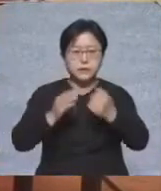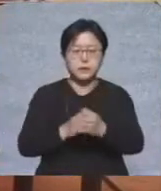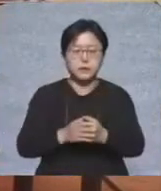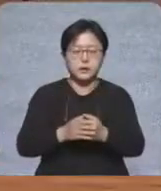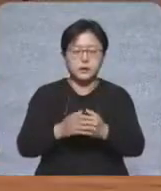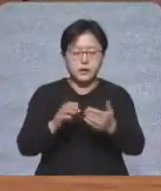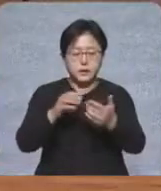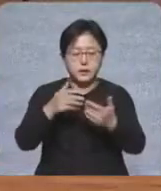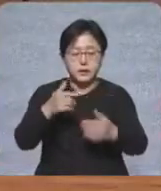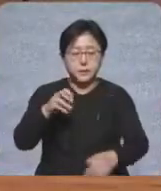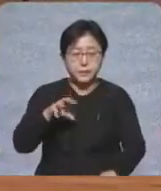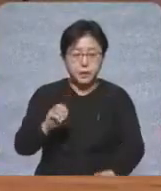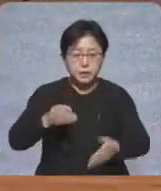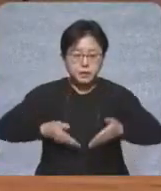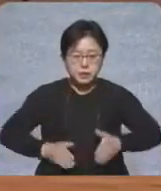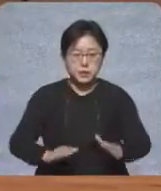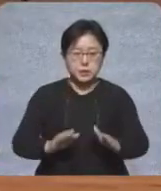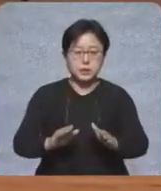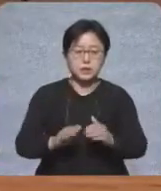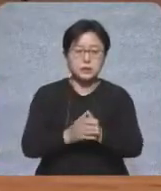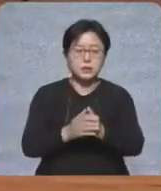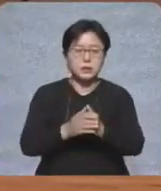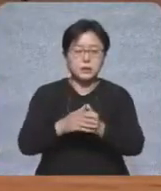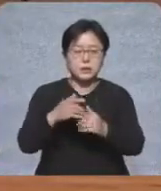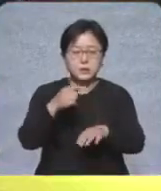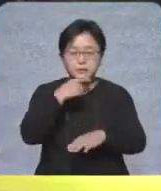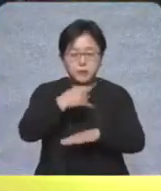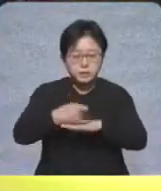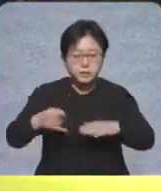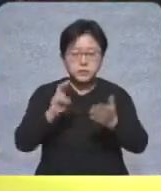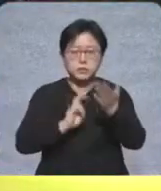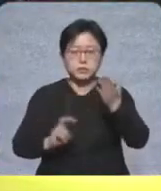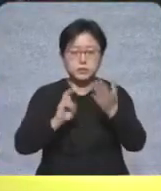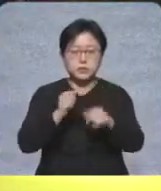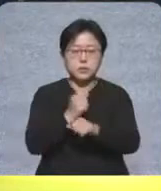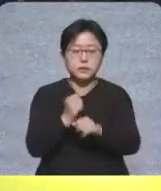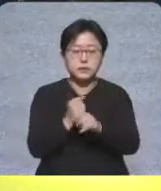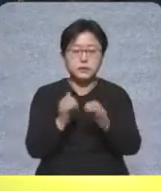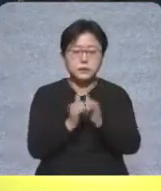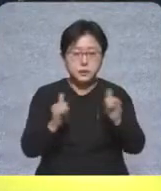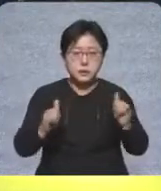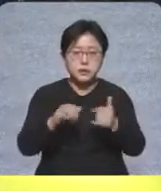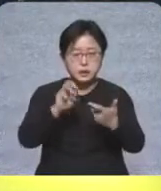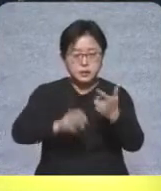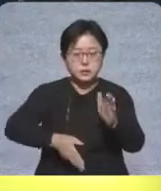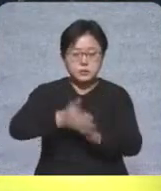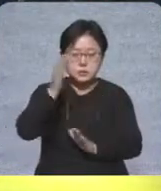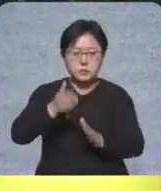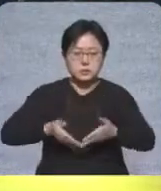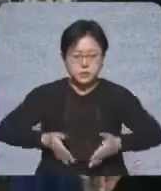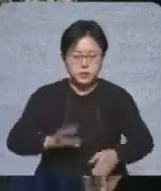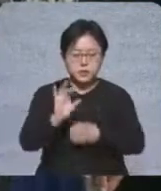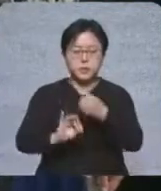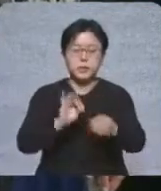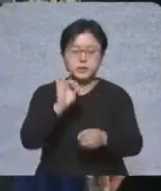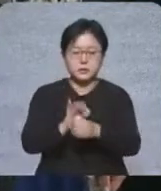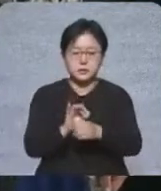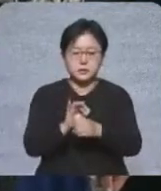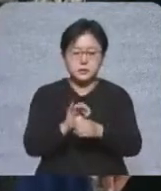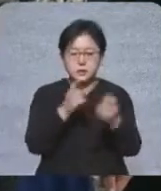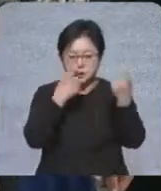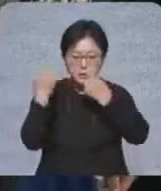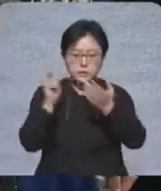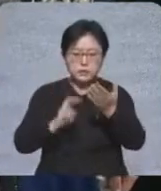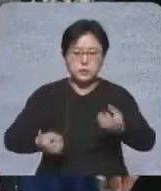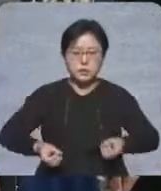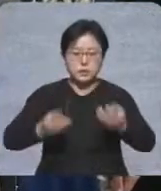나주 남평에서 태어난 안성현 선생은 민족음악의 한 획을 그은 작곡가로 나주시는 탄생 100주년을 맞아